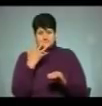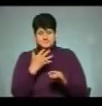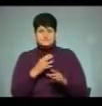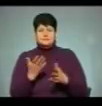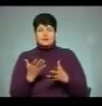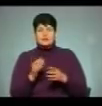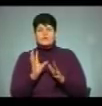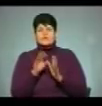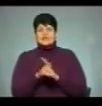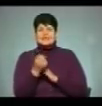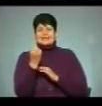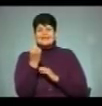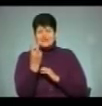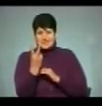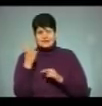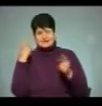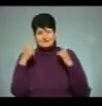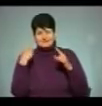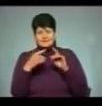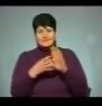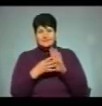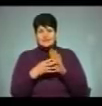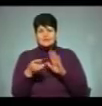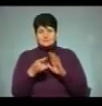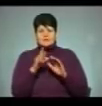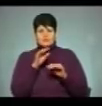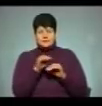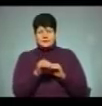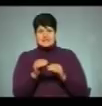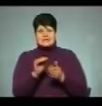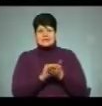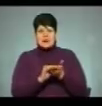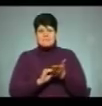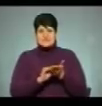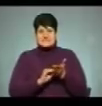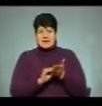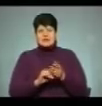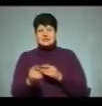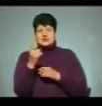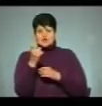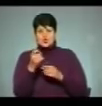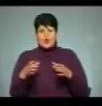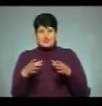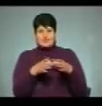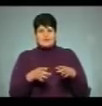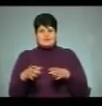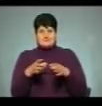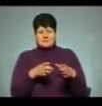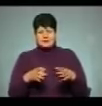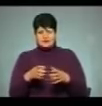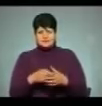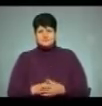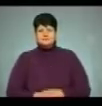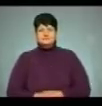увійшли 12 творів 9 тернопільських авторів. Записали 100 дисків, повідомила організатор проекту Оксана Ратушняк. Деталі